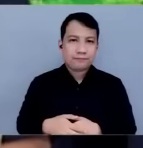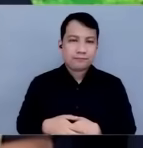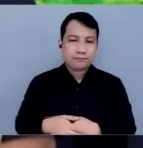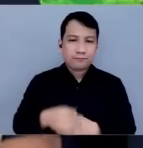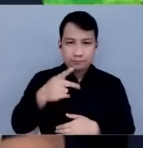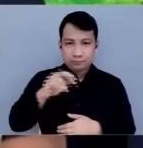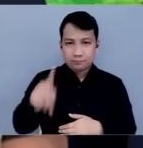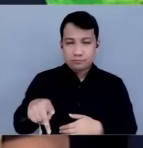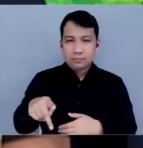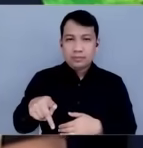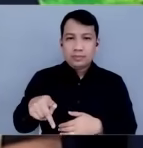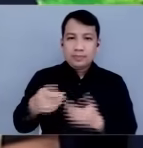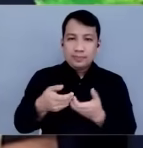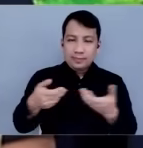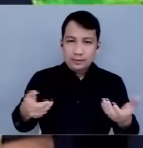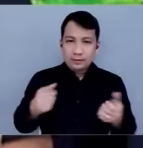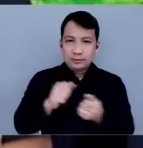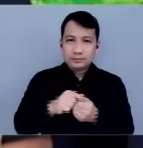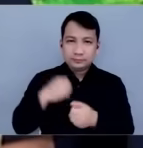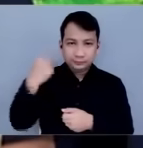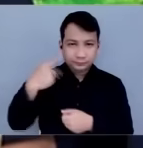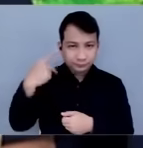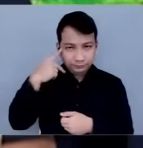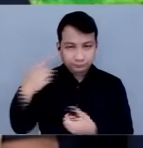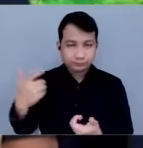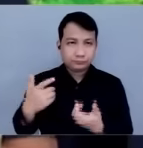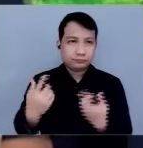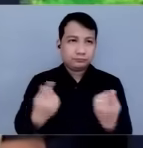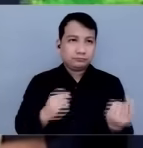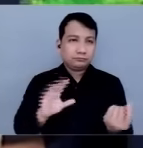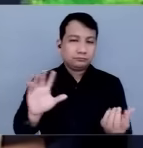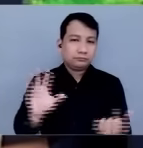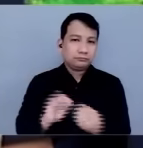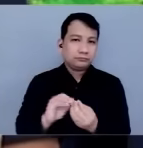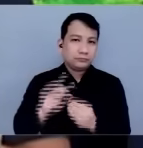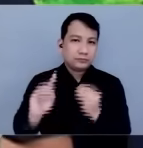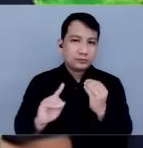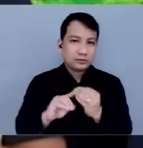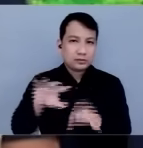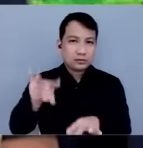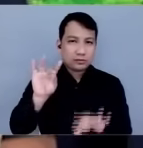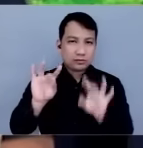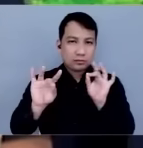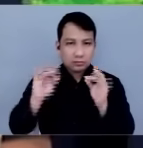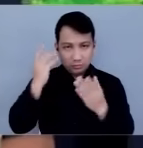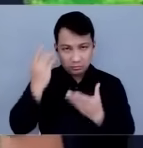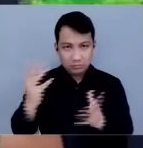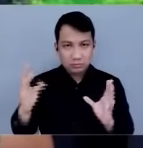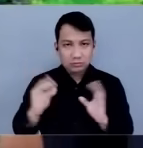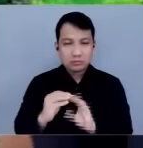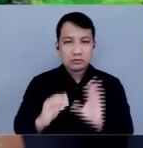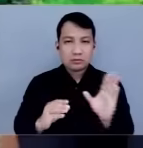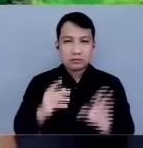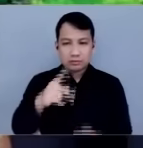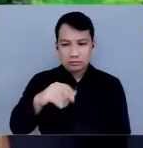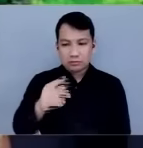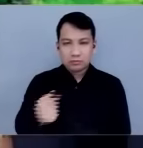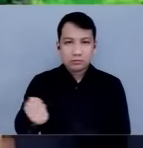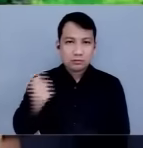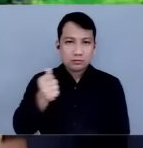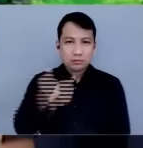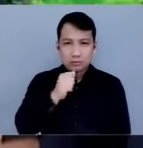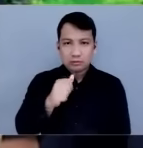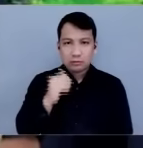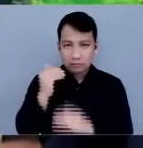ganitong mga political exercises po in terms of choosing po, ay pinipili po ng PNP. And this is not only limited po